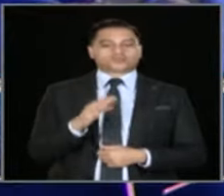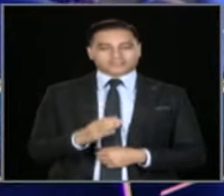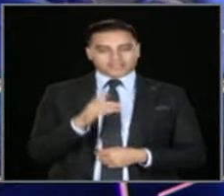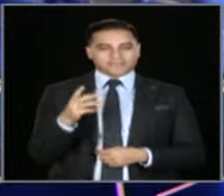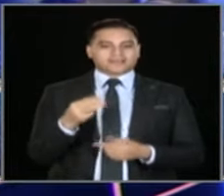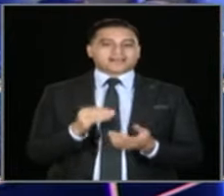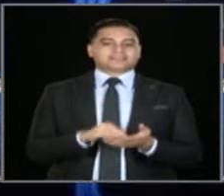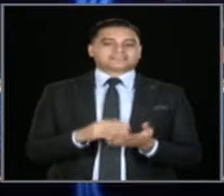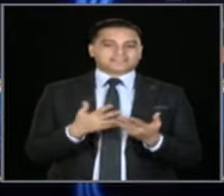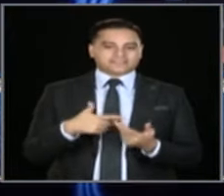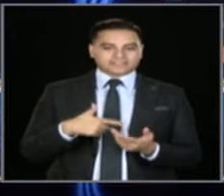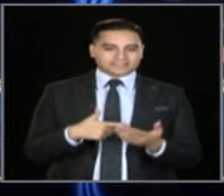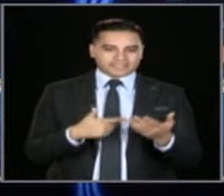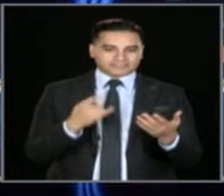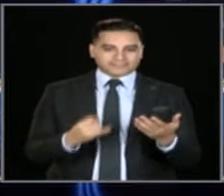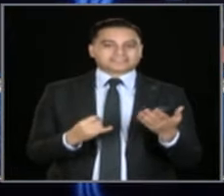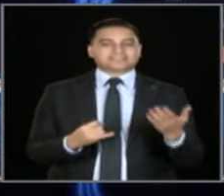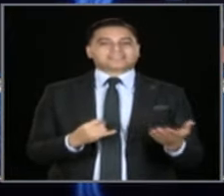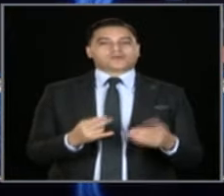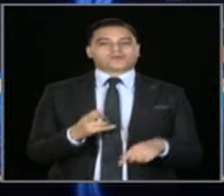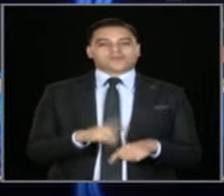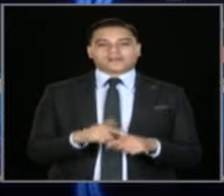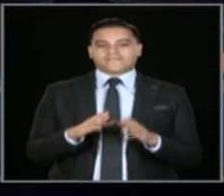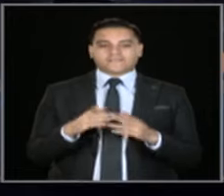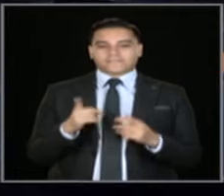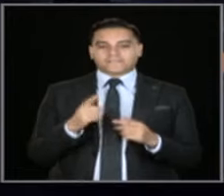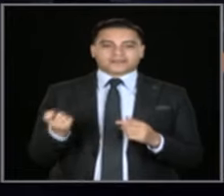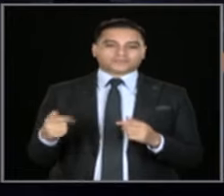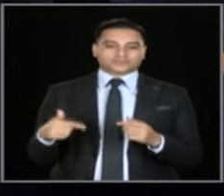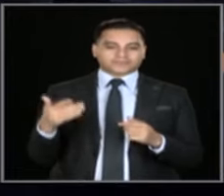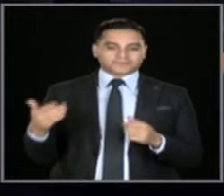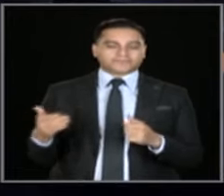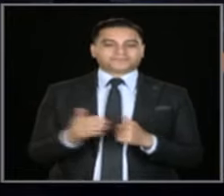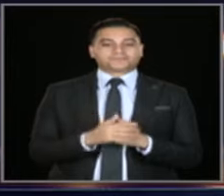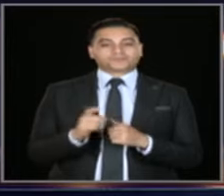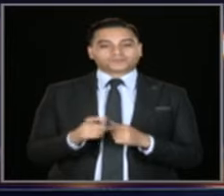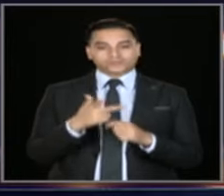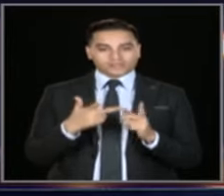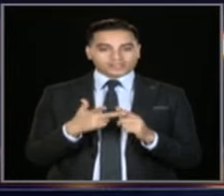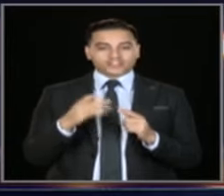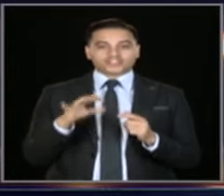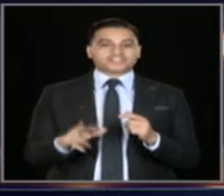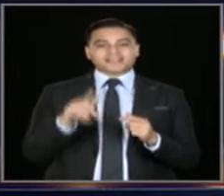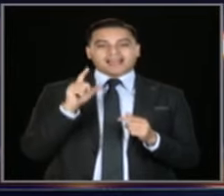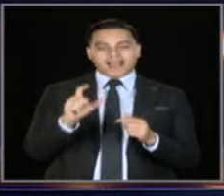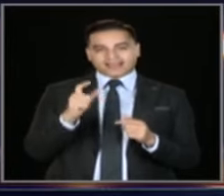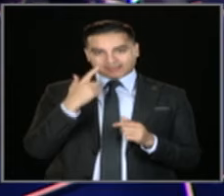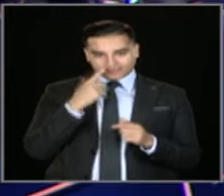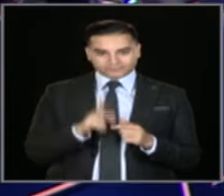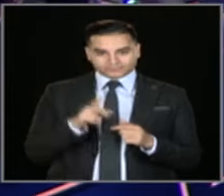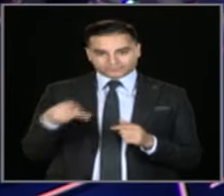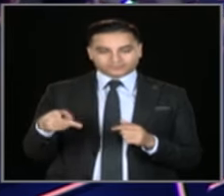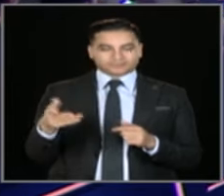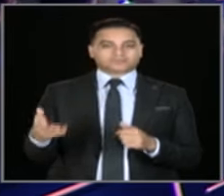30 نقطة لفريق جودزيلا. جودزيلا 50، زيبق 165. السؤال الثالث، مدام جيهان. اتفضلي يا مدام